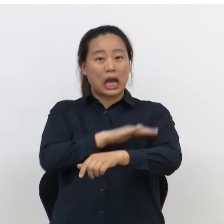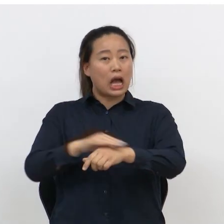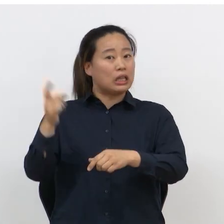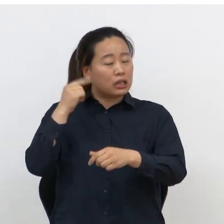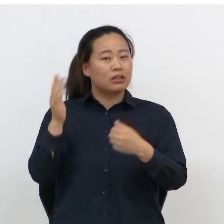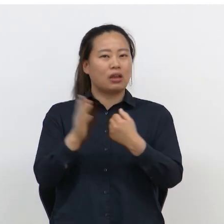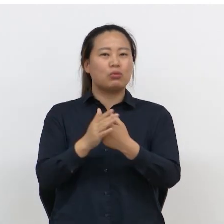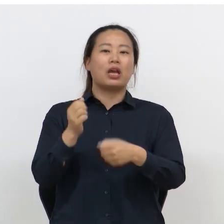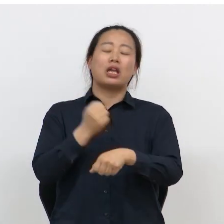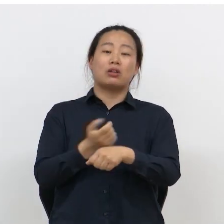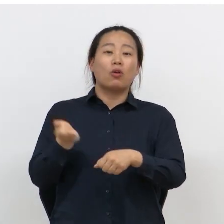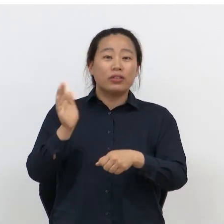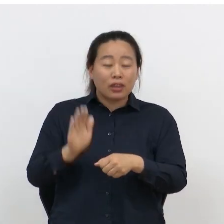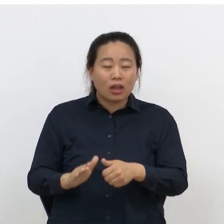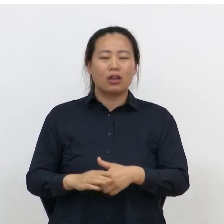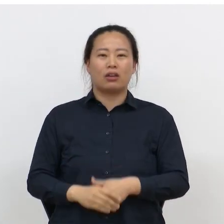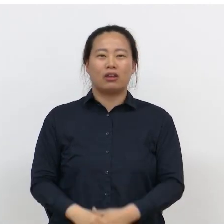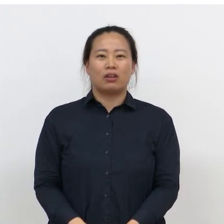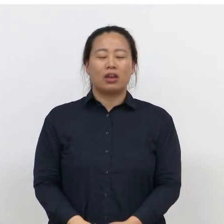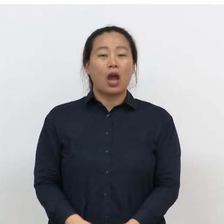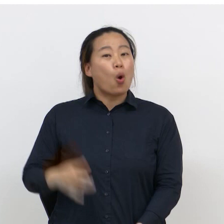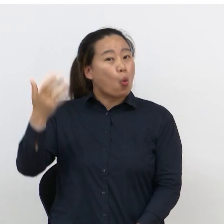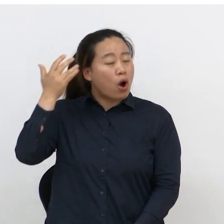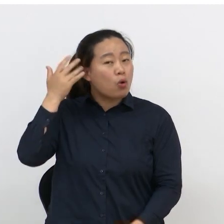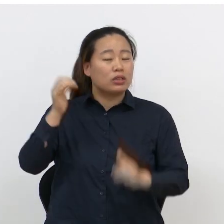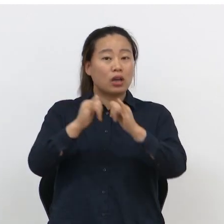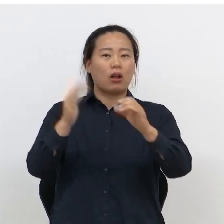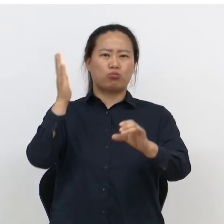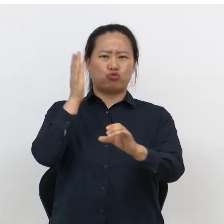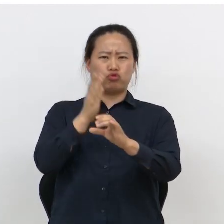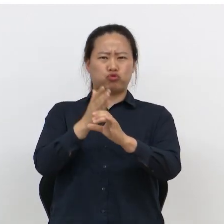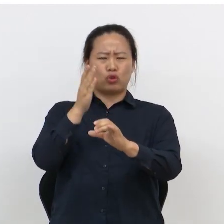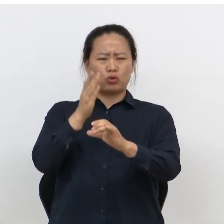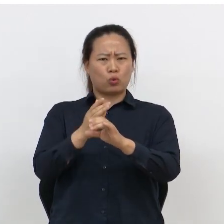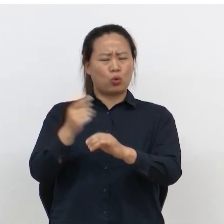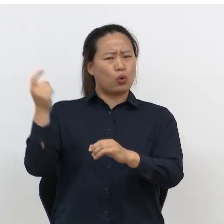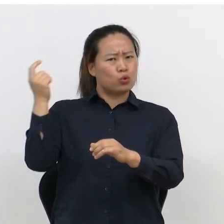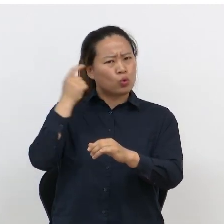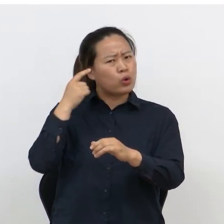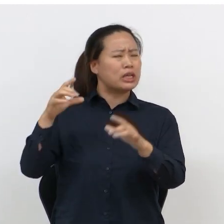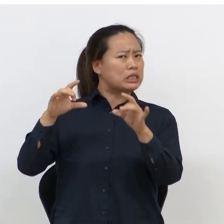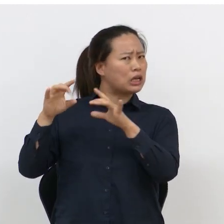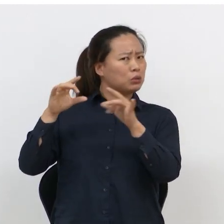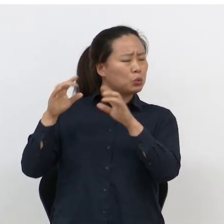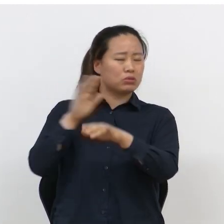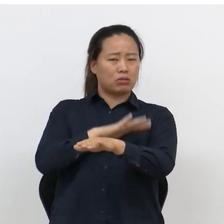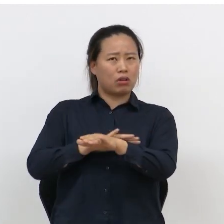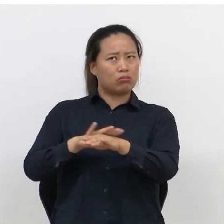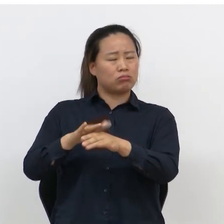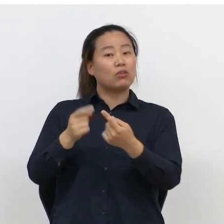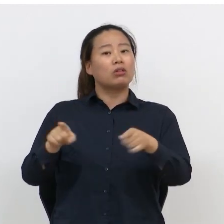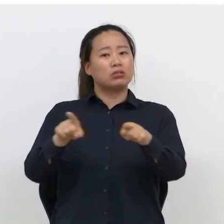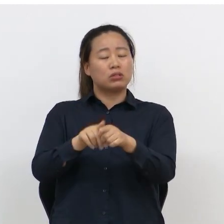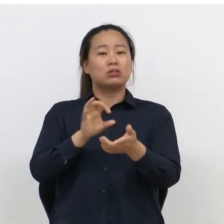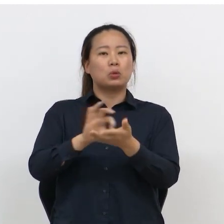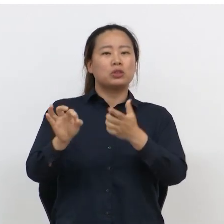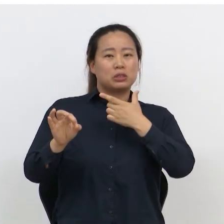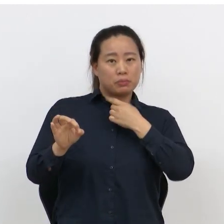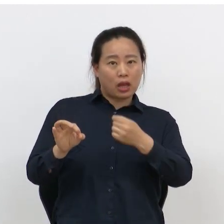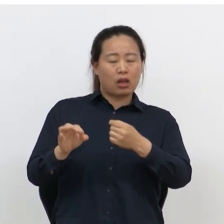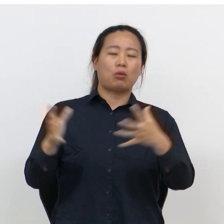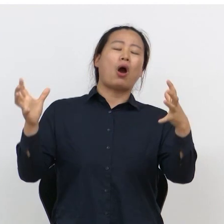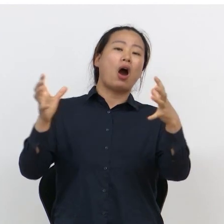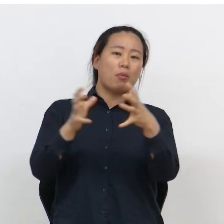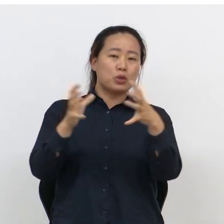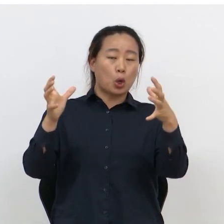했을 것인데, 인공화호를 한 사람 중에 소리 자극도 같이 쓰고 싶다. 그래가지고 이렇게 합쳐가지고